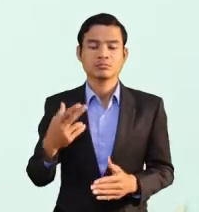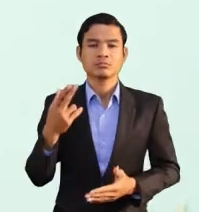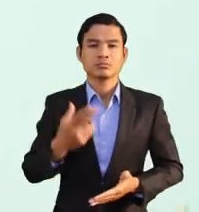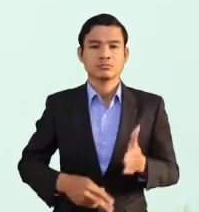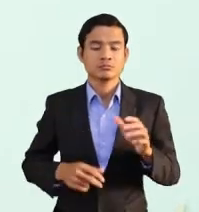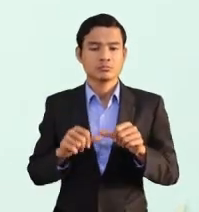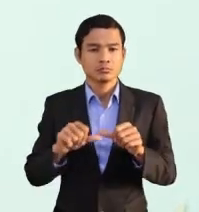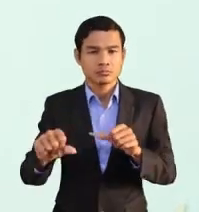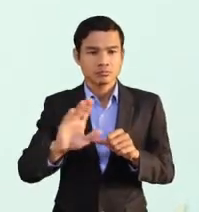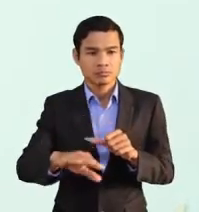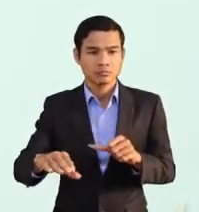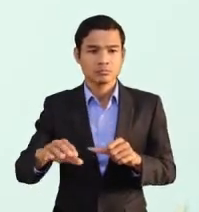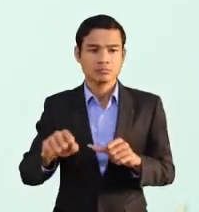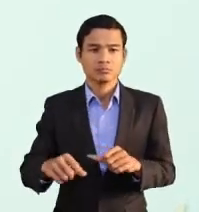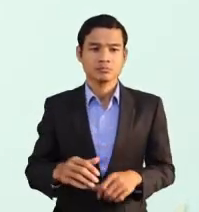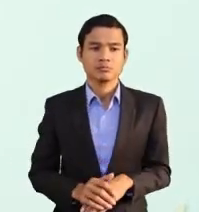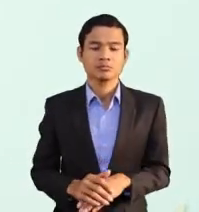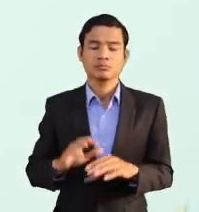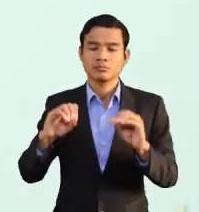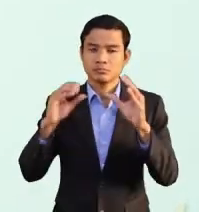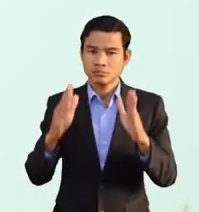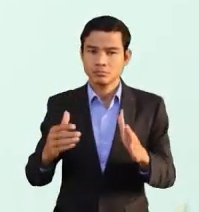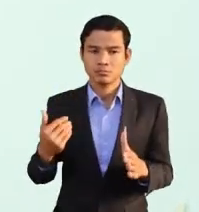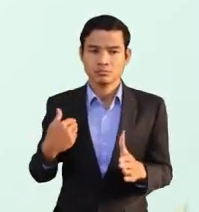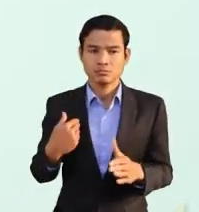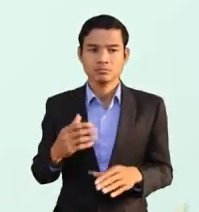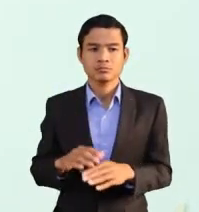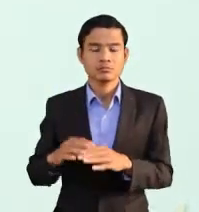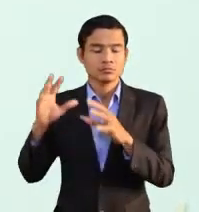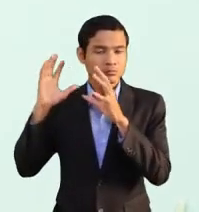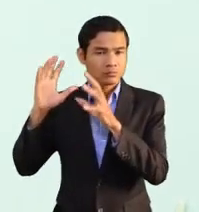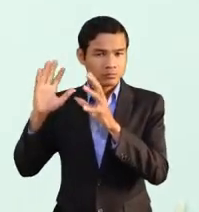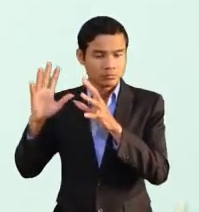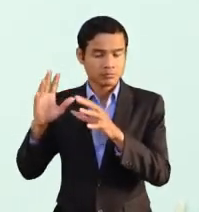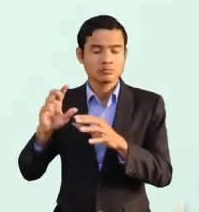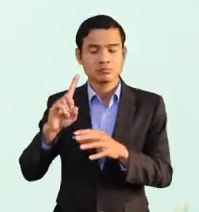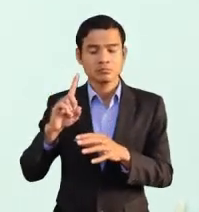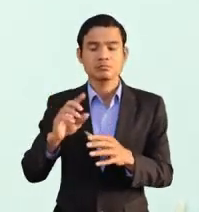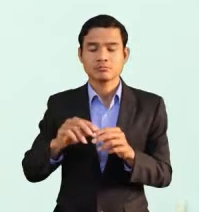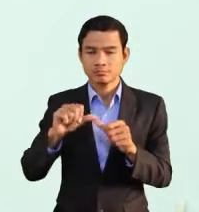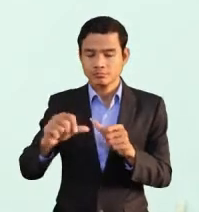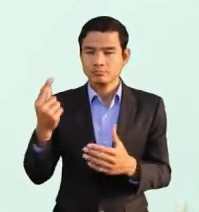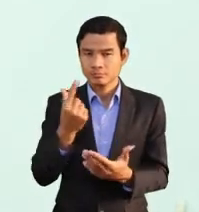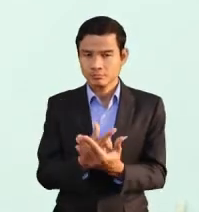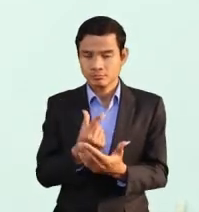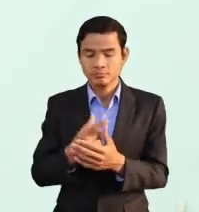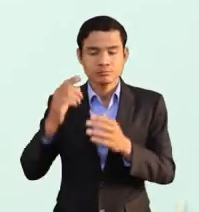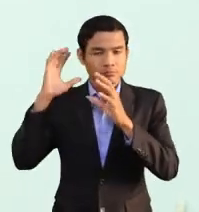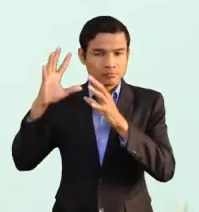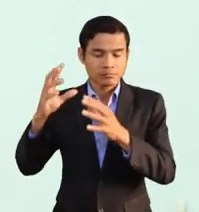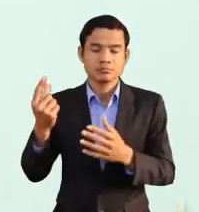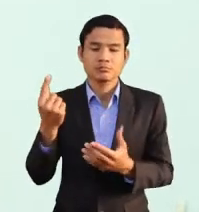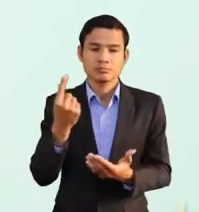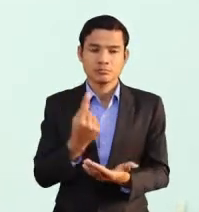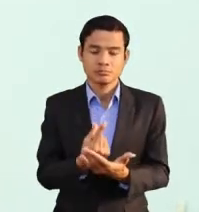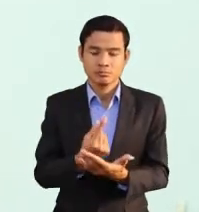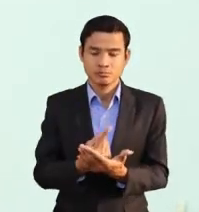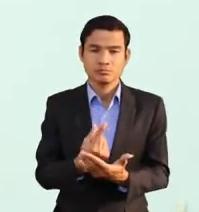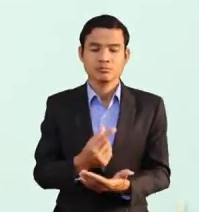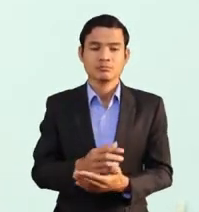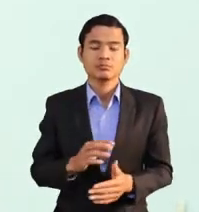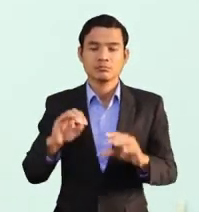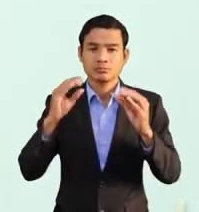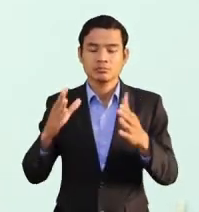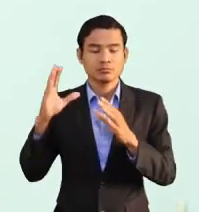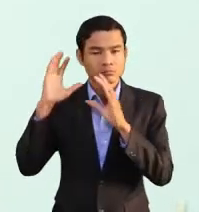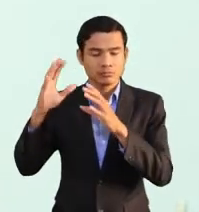tiết đọc con cha nè kru nâng miến phải đồn đỏ đài nè con nè cha nè kru